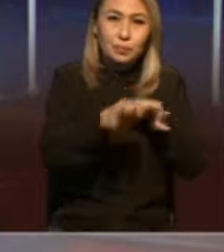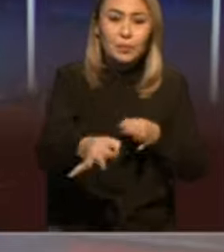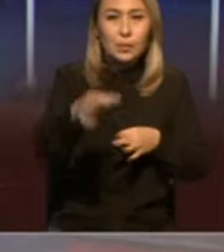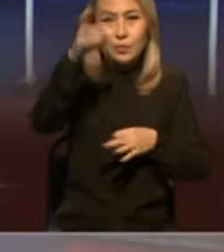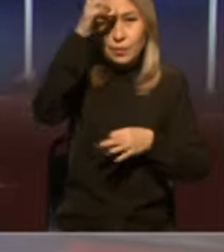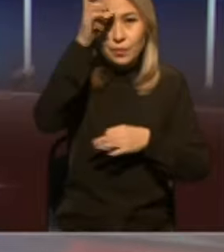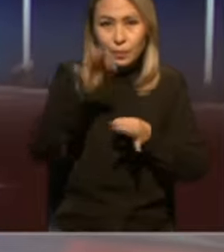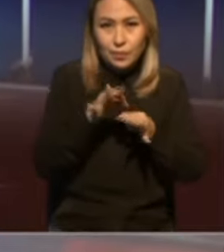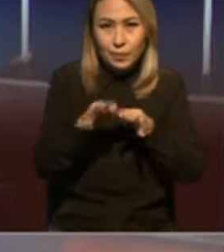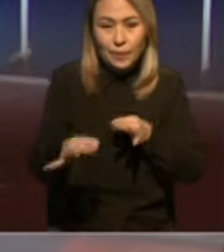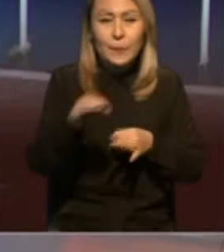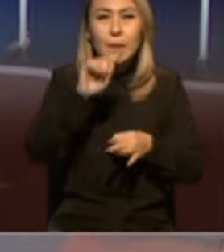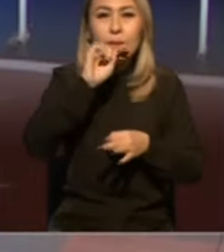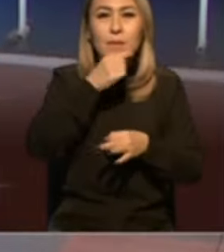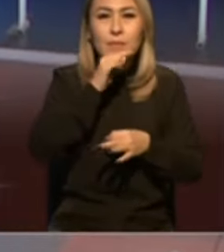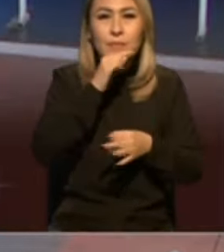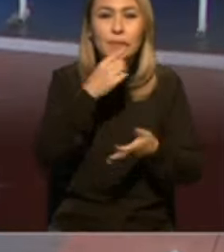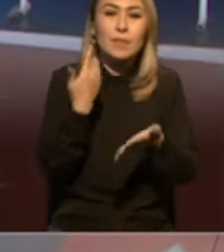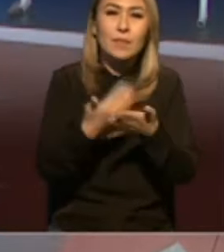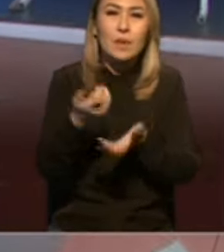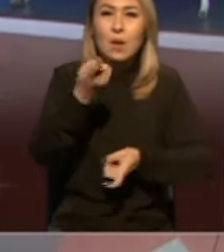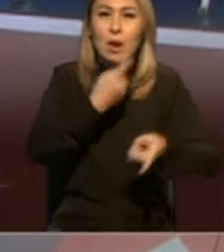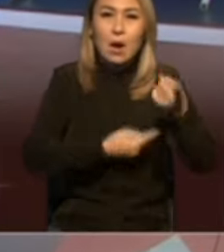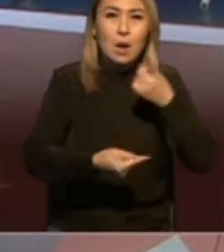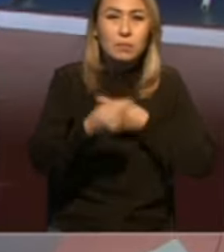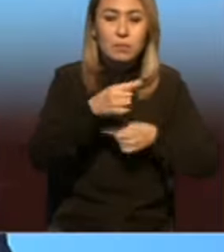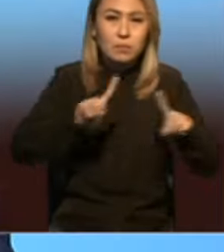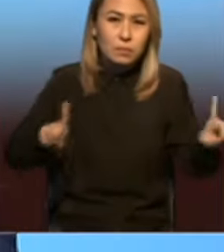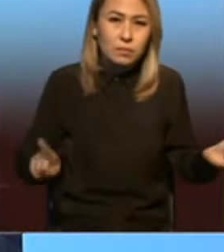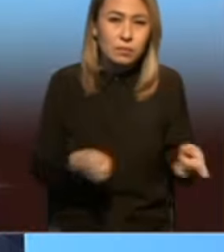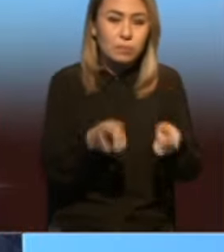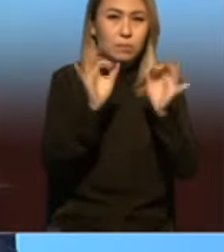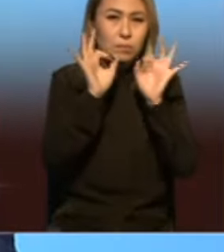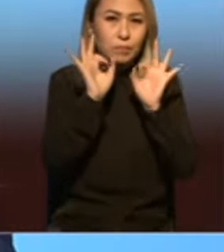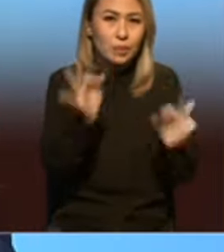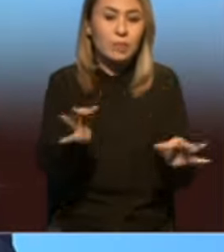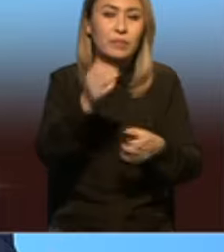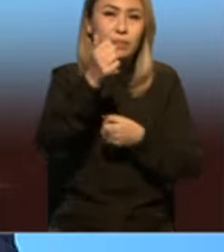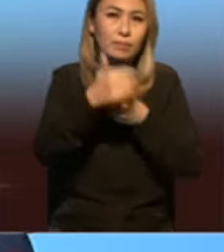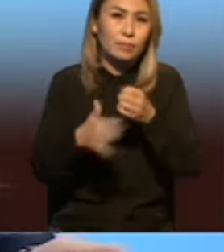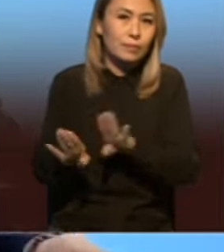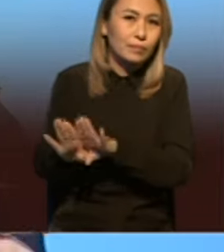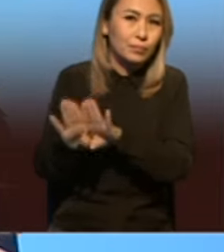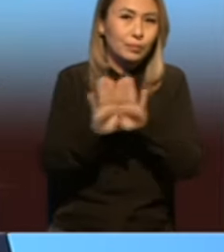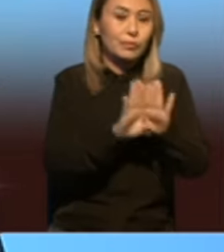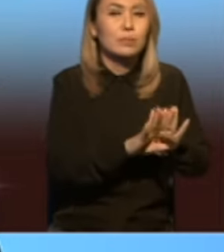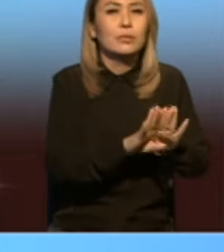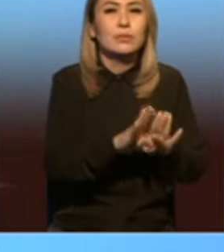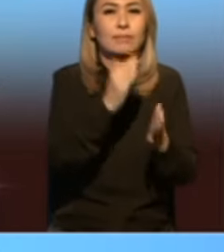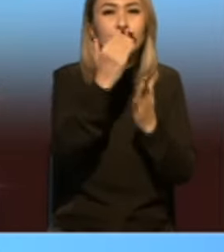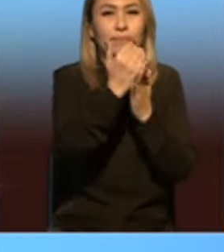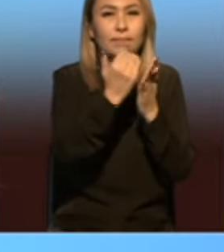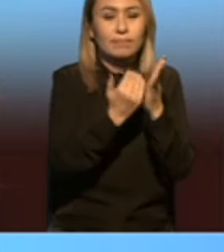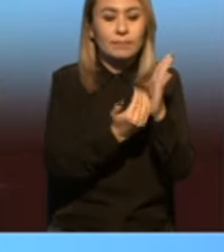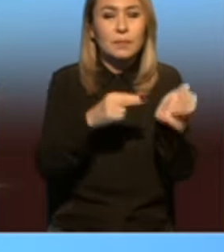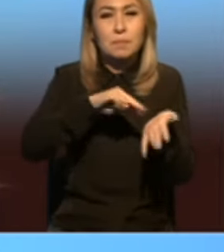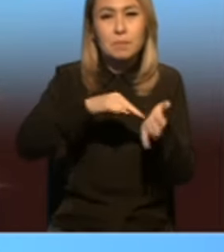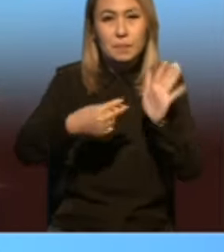үшін экономиканы мысалы қайтадан дамытып, дұрыс жолға қойып, жаңа орта дәліз дамытуға мысалға бағытталған